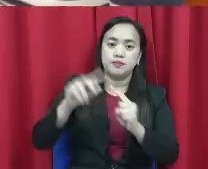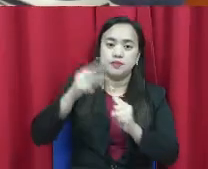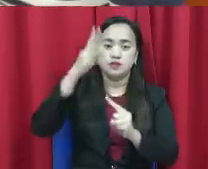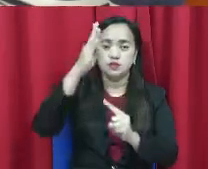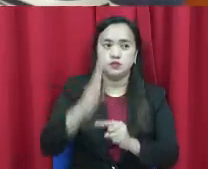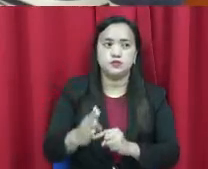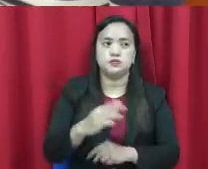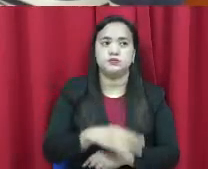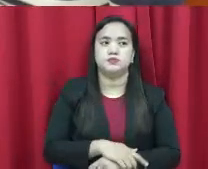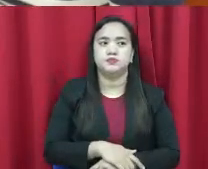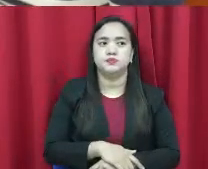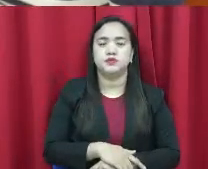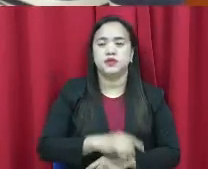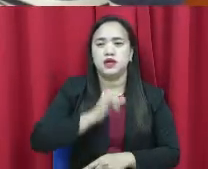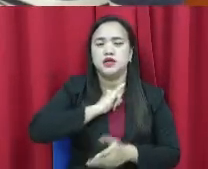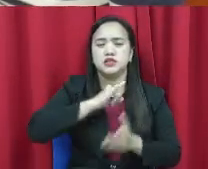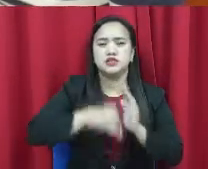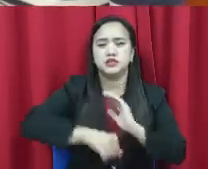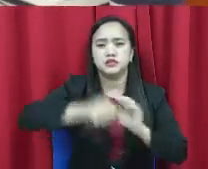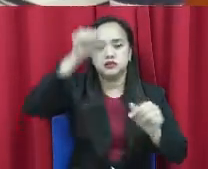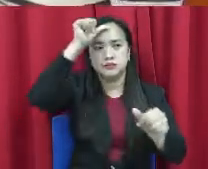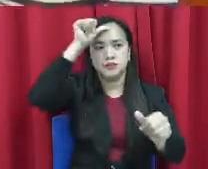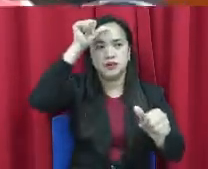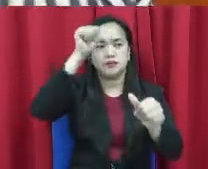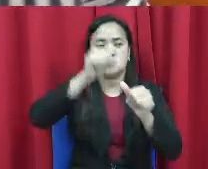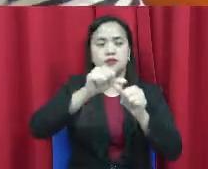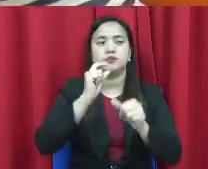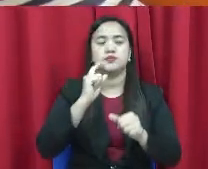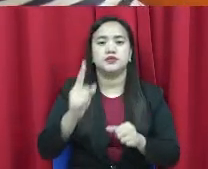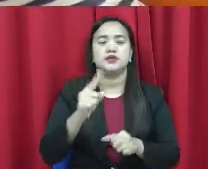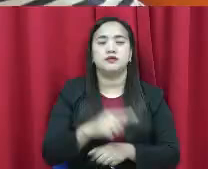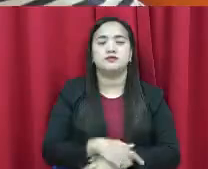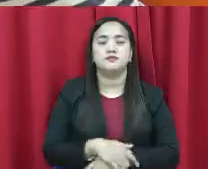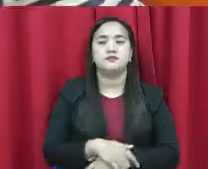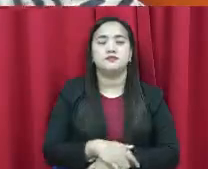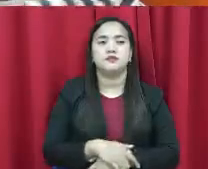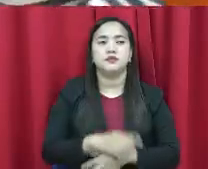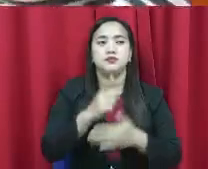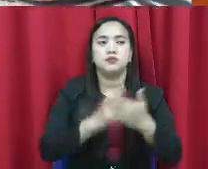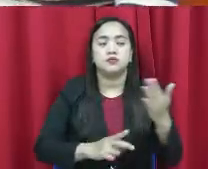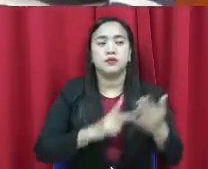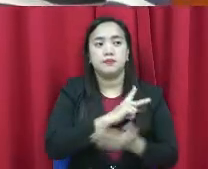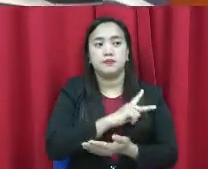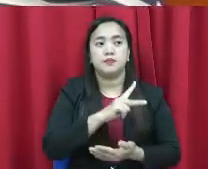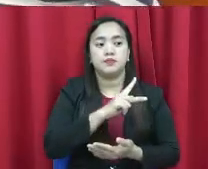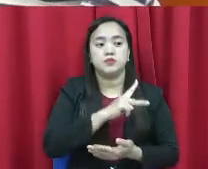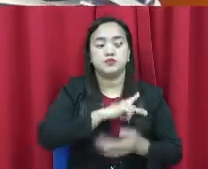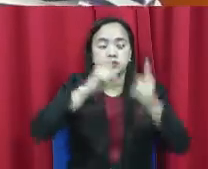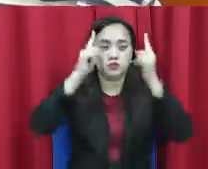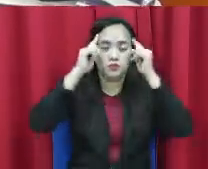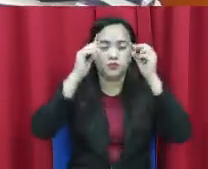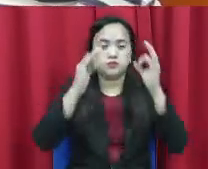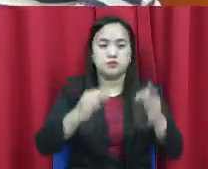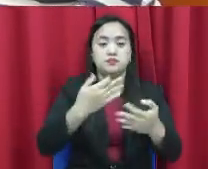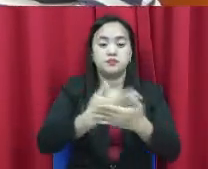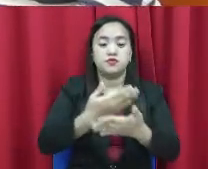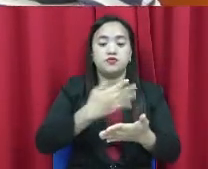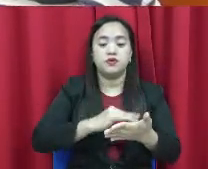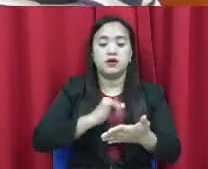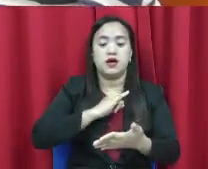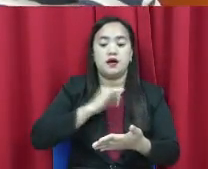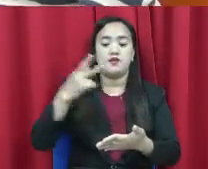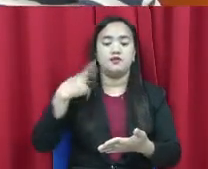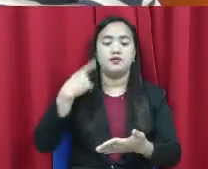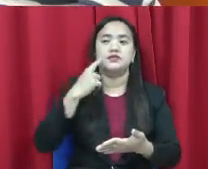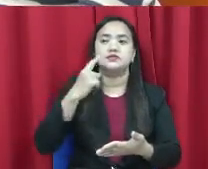ma'am R ay naalala ko agad yung ah ang ginawa kong personal na decison bago ako nag-decide at